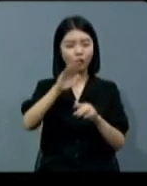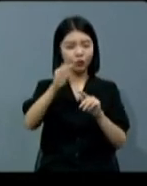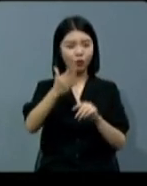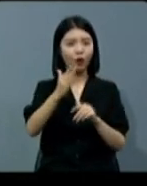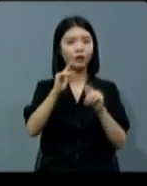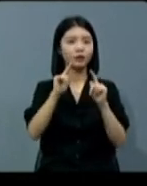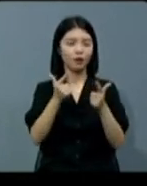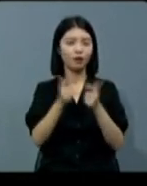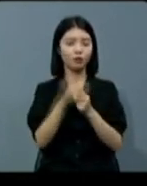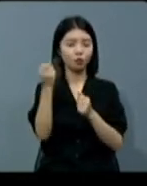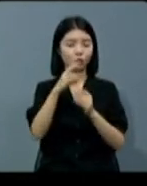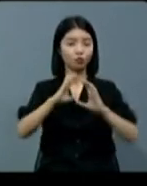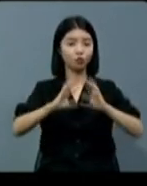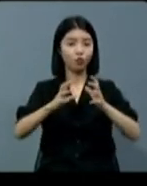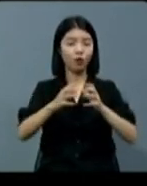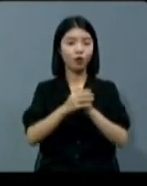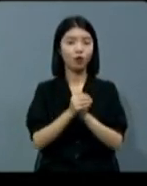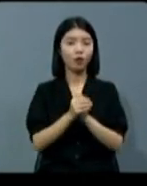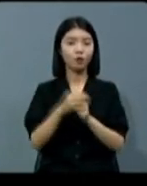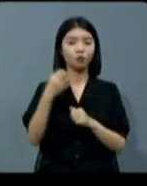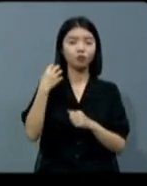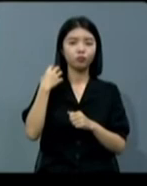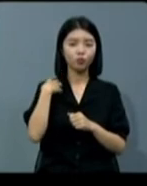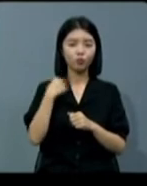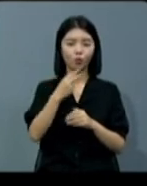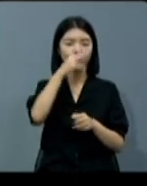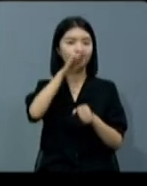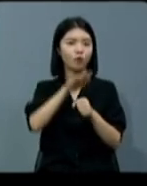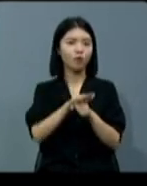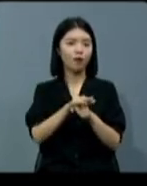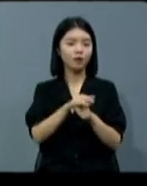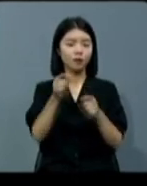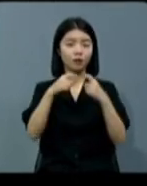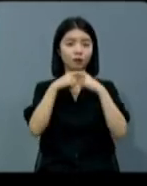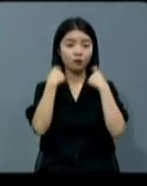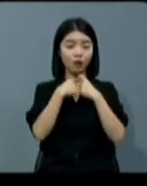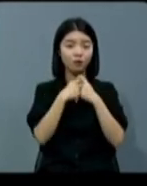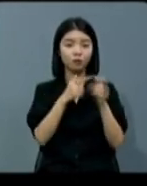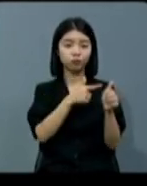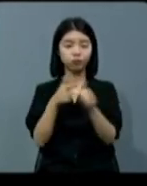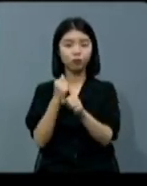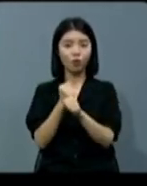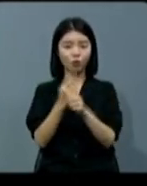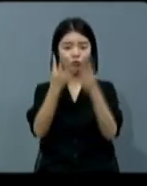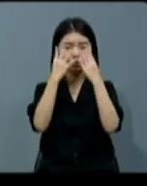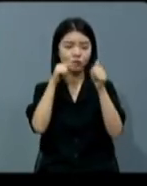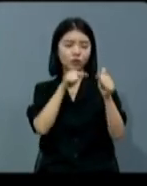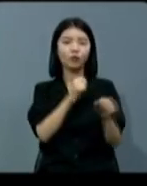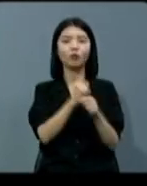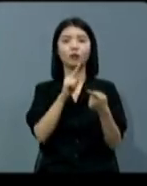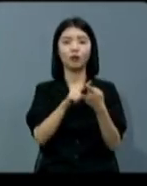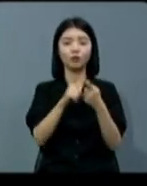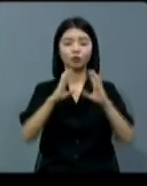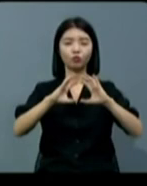그게 우리 국가의 품격. 국가가 억울하게 민간인을 학살하거나 수용생활, 억울한 수용생활을 시킨 것에